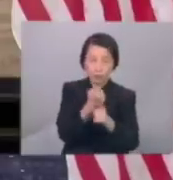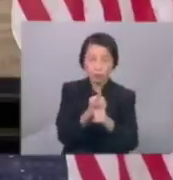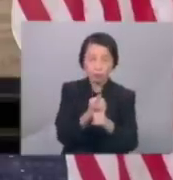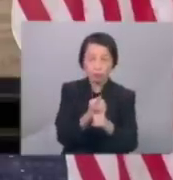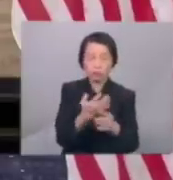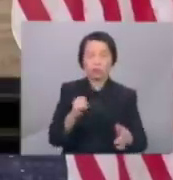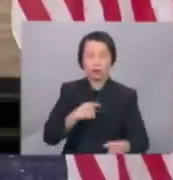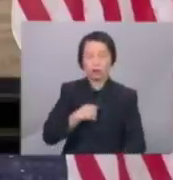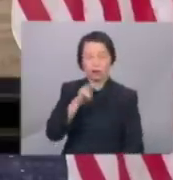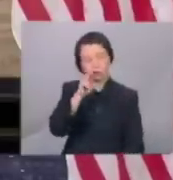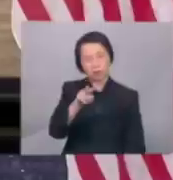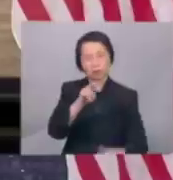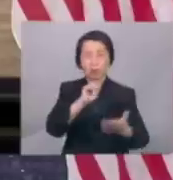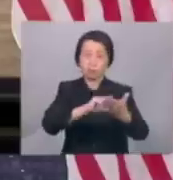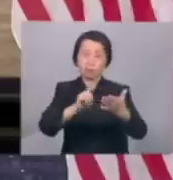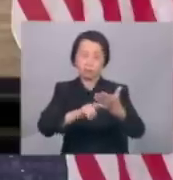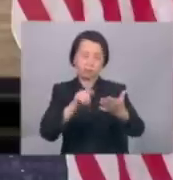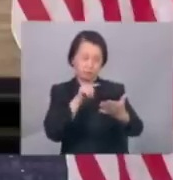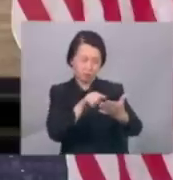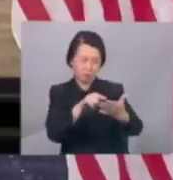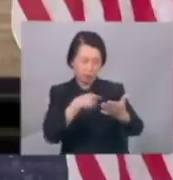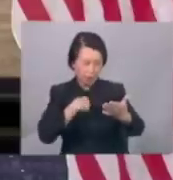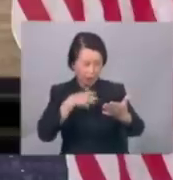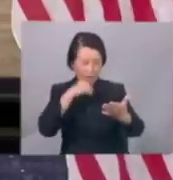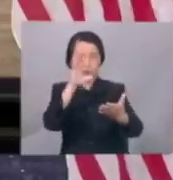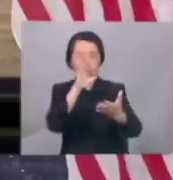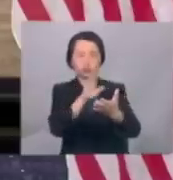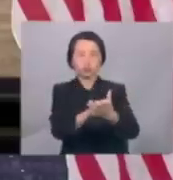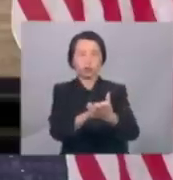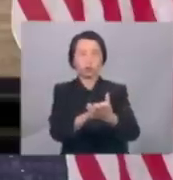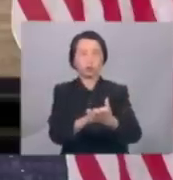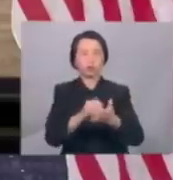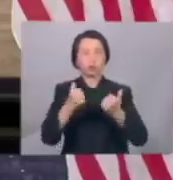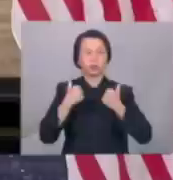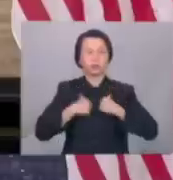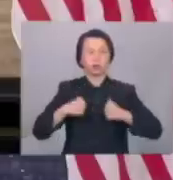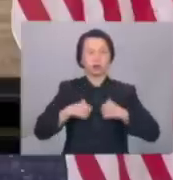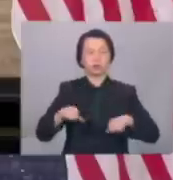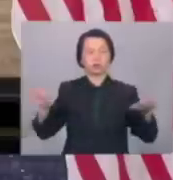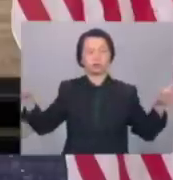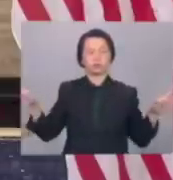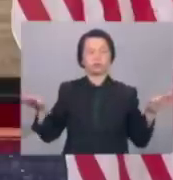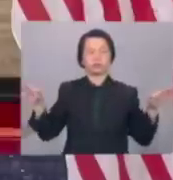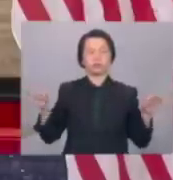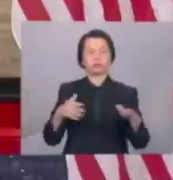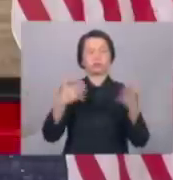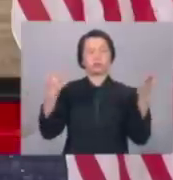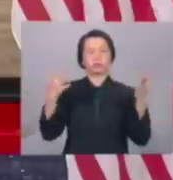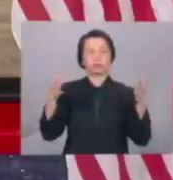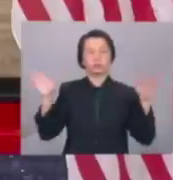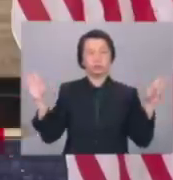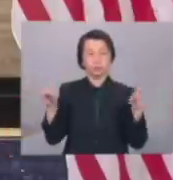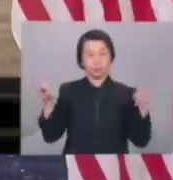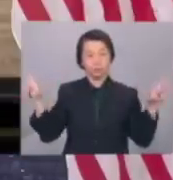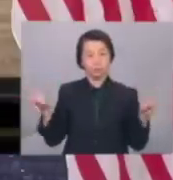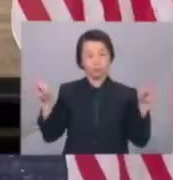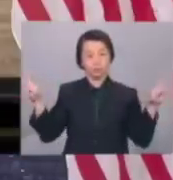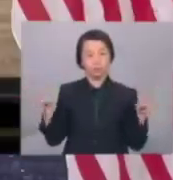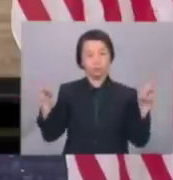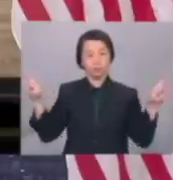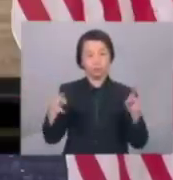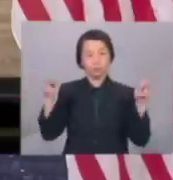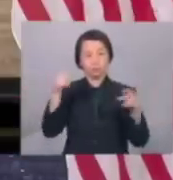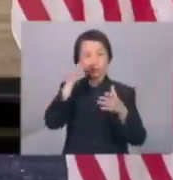Saya lihat di media sosial ada suami yang mula memakai baju keluar isteri mereka. Agak luar